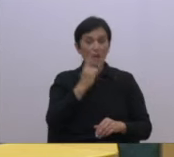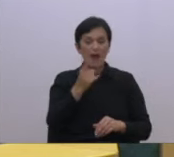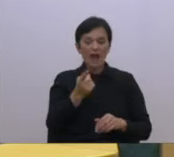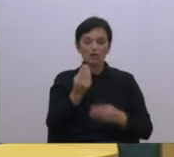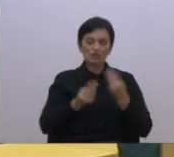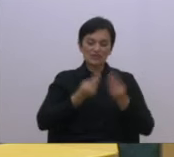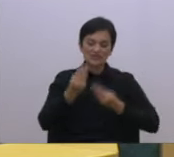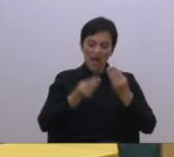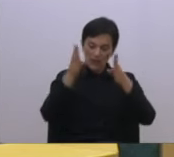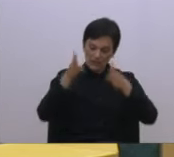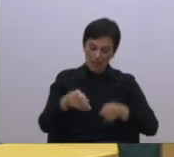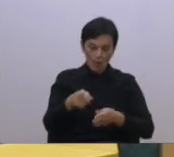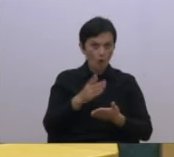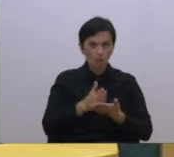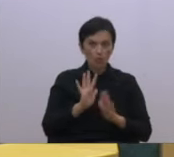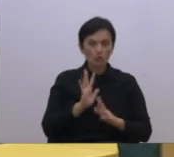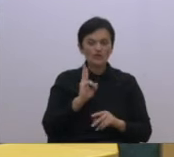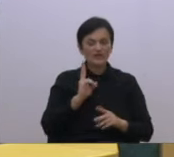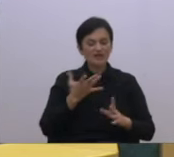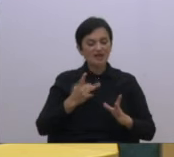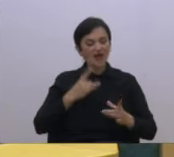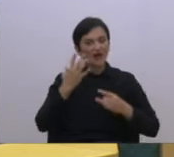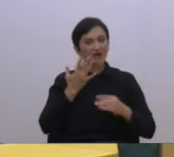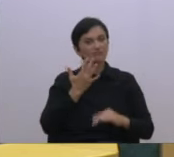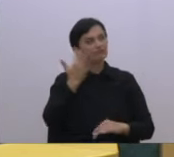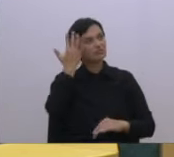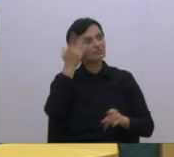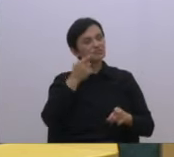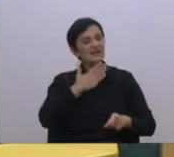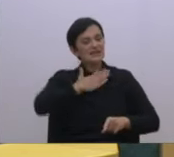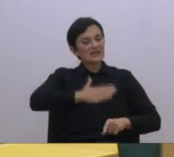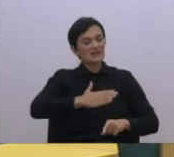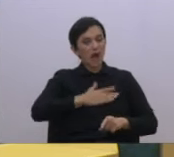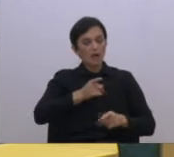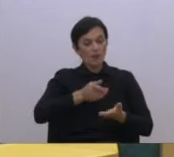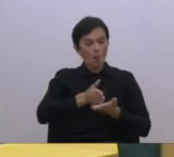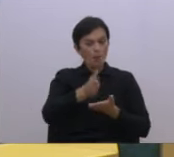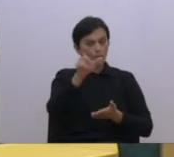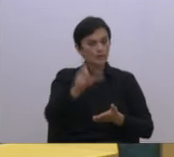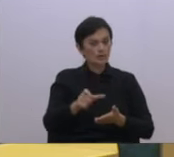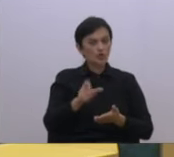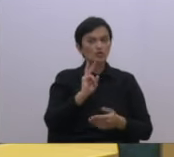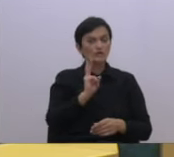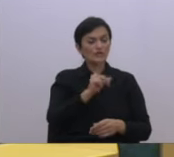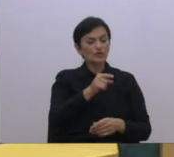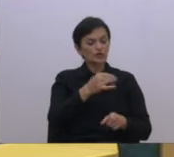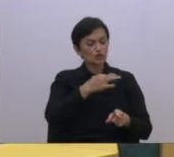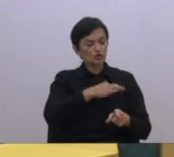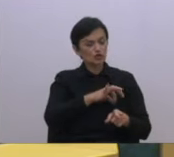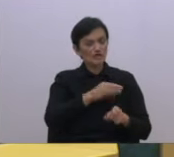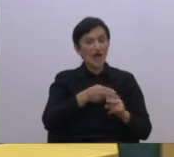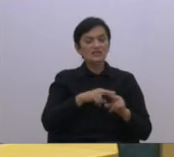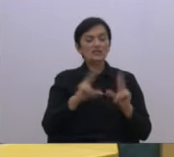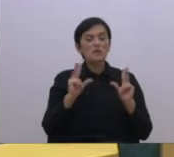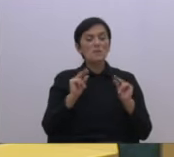და სათამაშო არ არის. ეს არ არის ვიღაცის კაპრიზების დაგმაყოფილების ობიექტი, რომ ვიღაცას უნდა ყავდეს შვილი და ეს